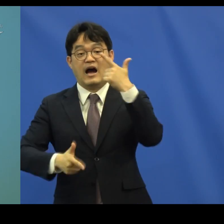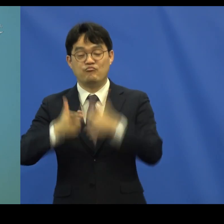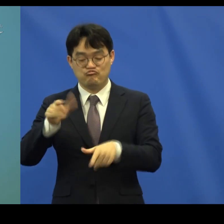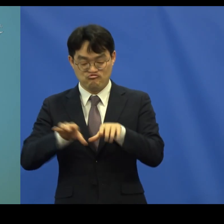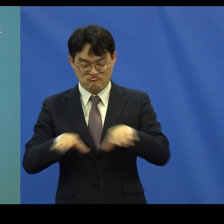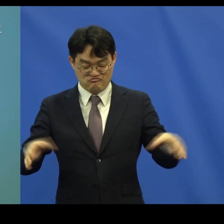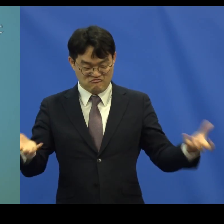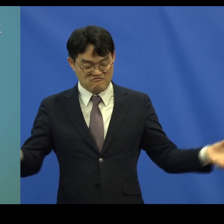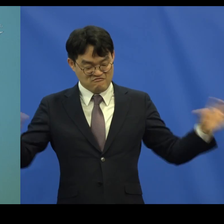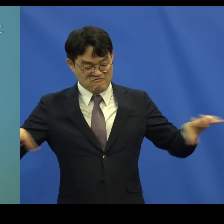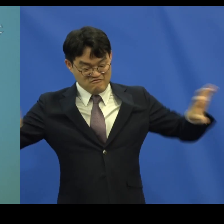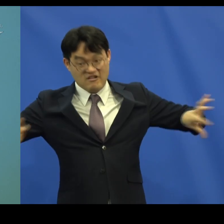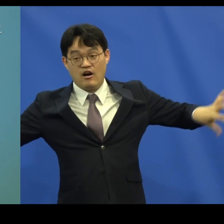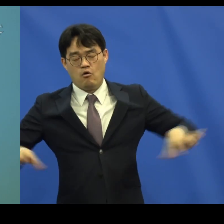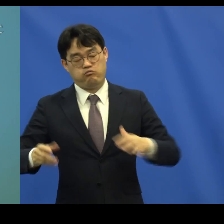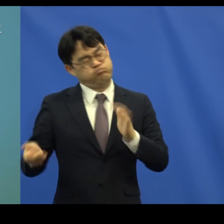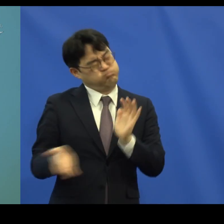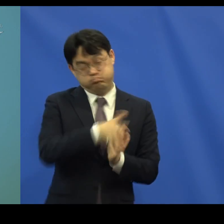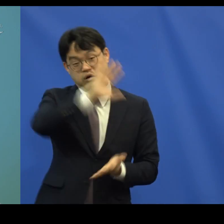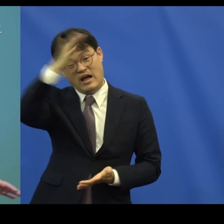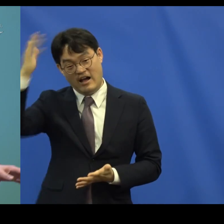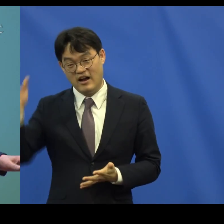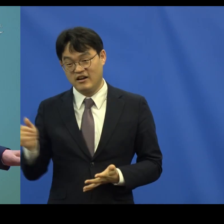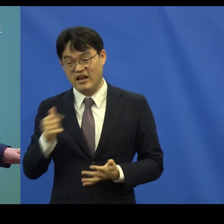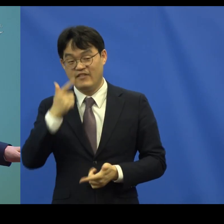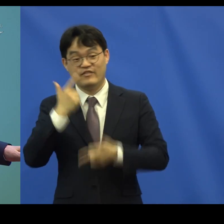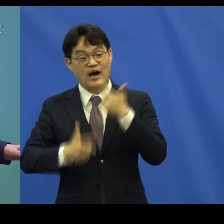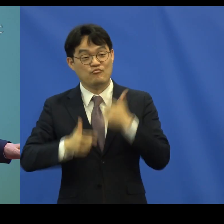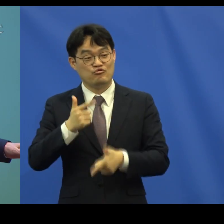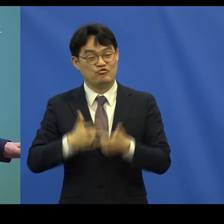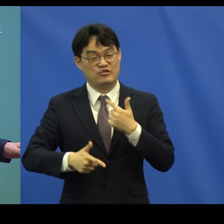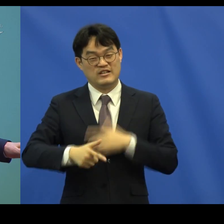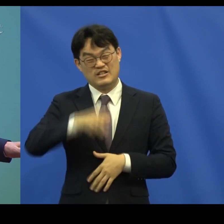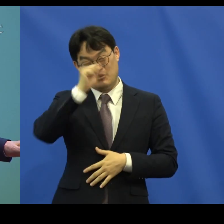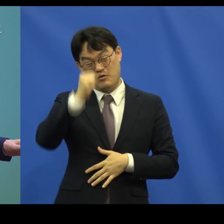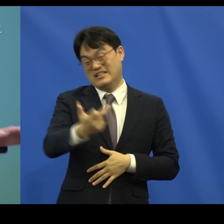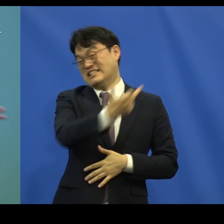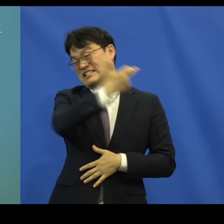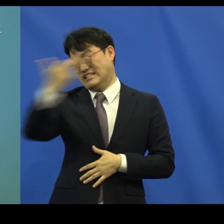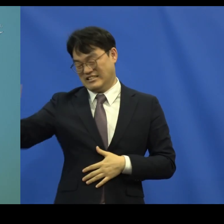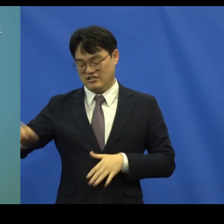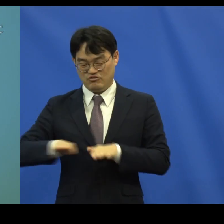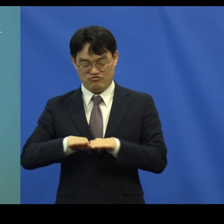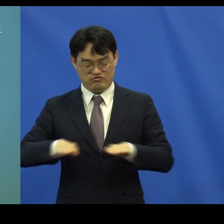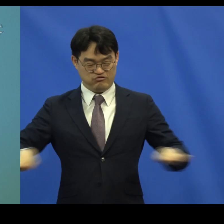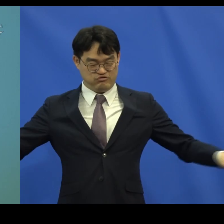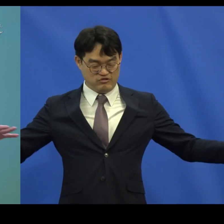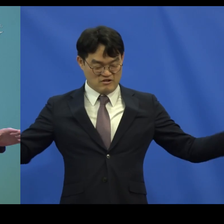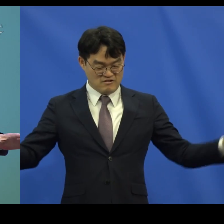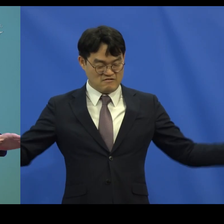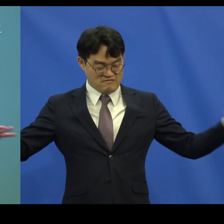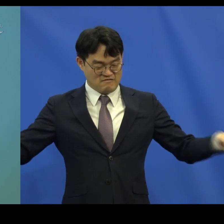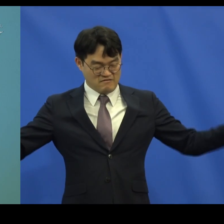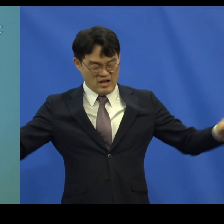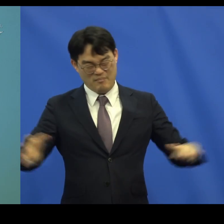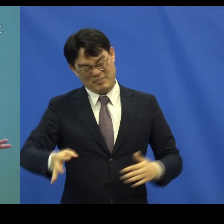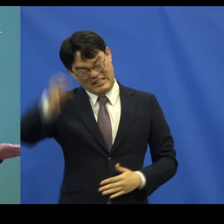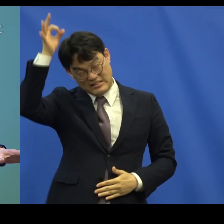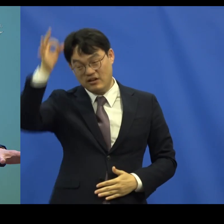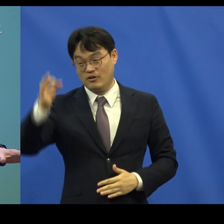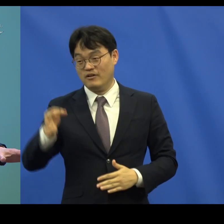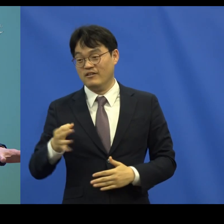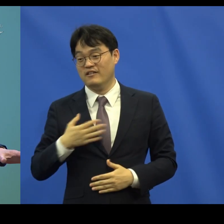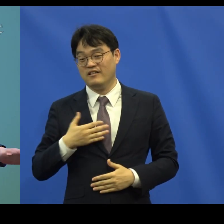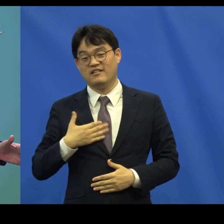다 바꾸는데 이 강단도 원로 목사님 쓰시던 거 굉장히 큰 거였어요. 나무로 아주 비싼 거,